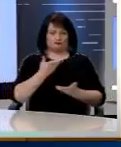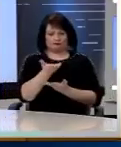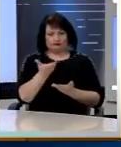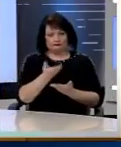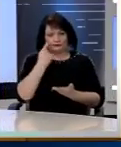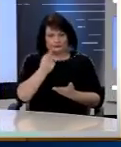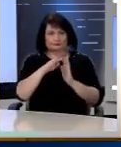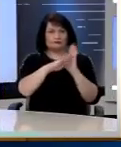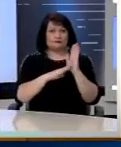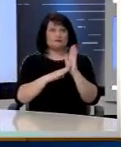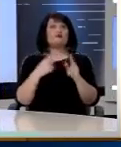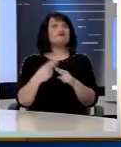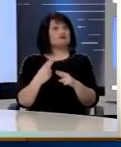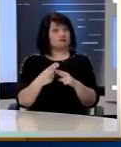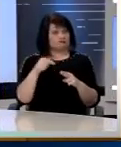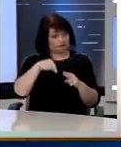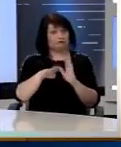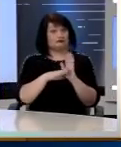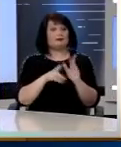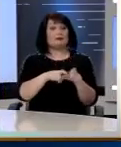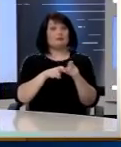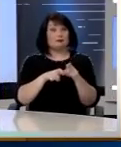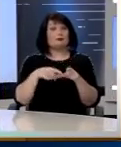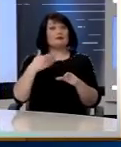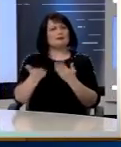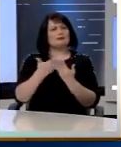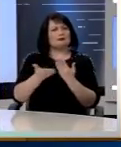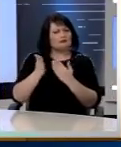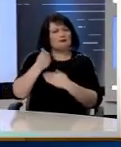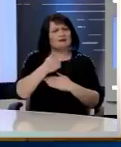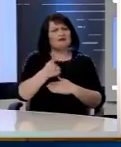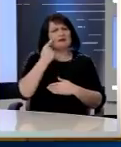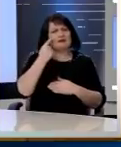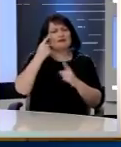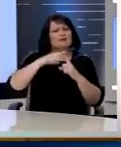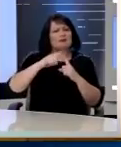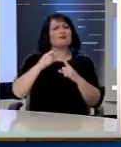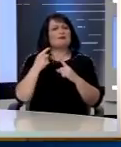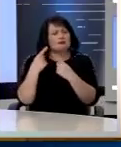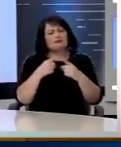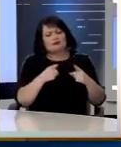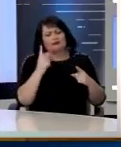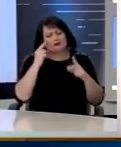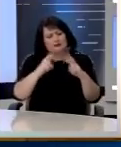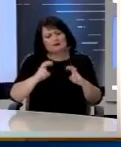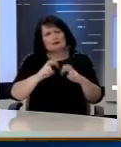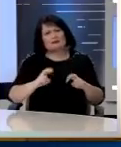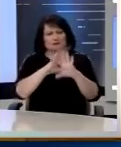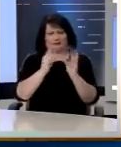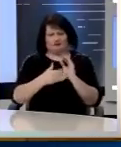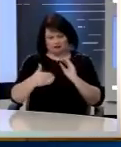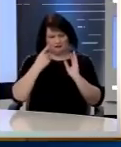κρίθηκε ότι το πρόγραμμα ήταν υψίστης σημασίας για την εταιρεία και ακολούθησε σειρά επισκέψεων για εξέταση τεχνικών κατασκευαστικών θεμάτων και παραγωγικών δυνατών σε συγκεκριμένο χρονικό